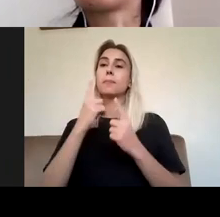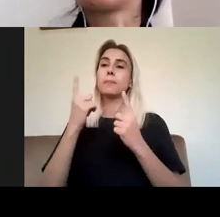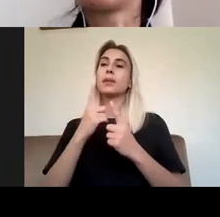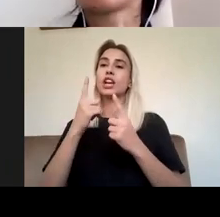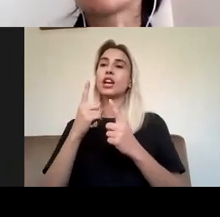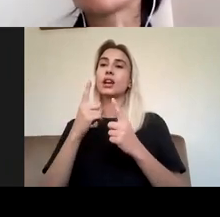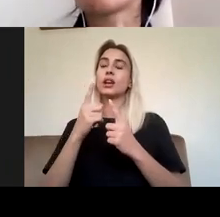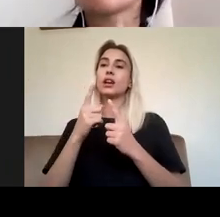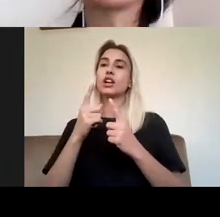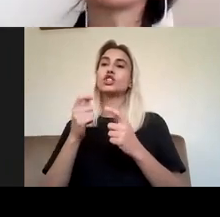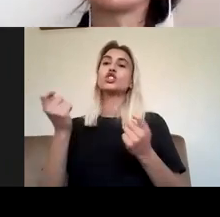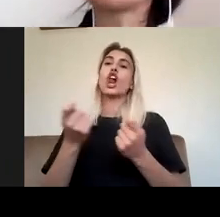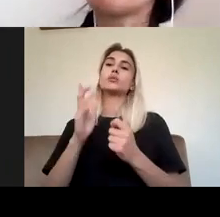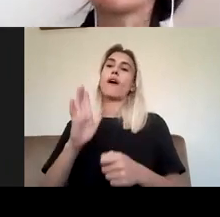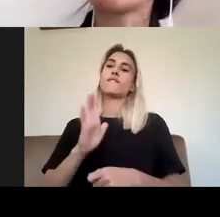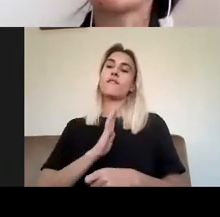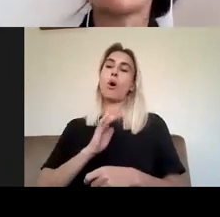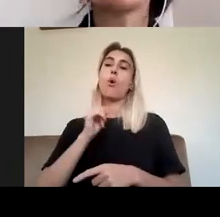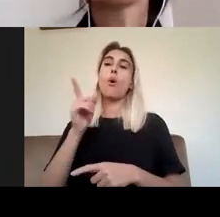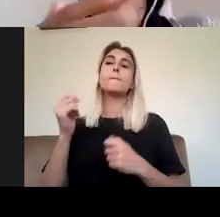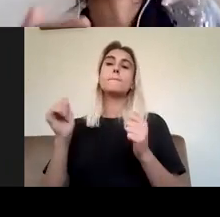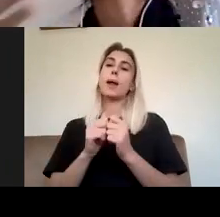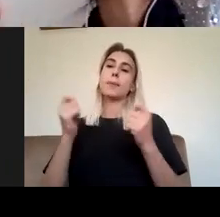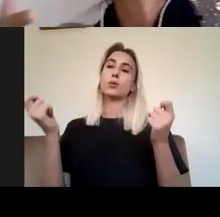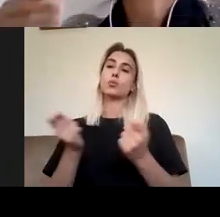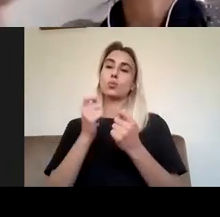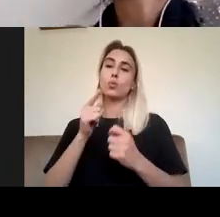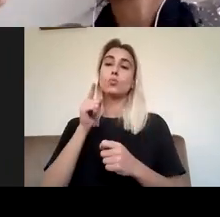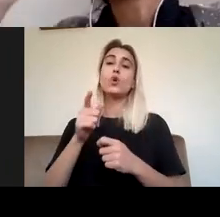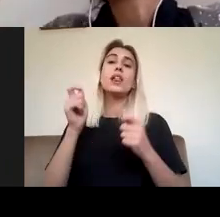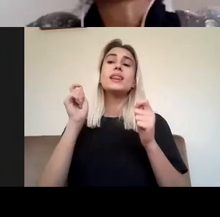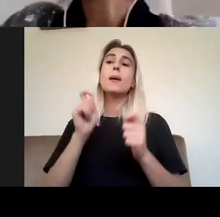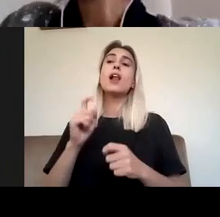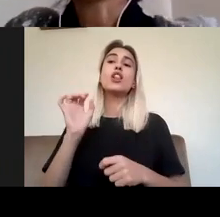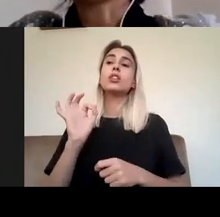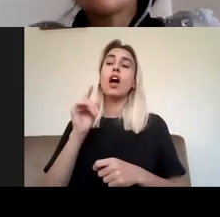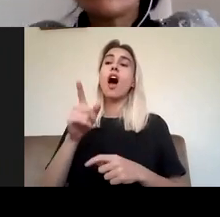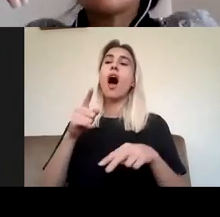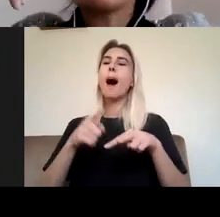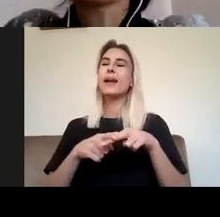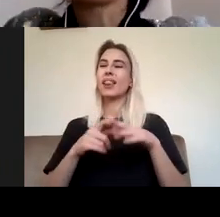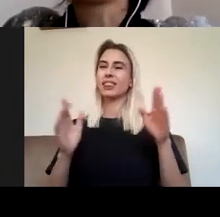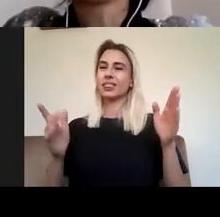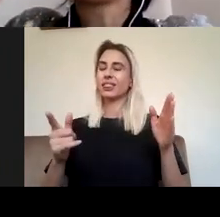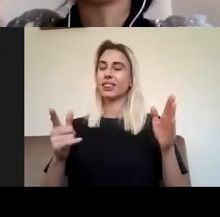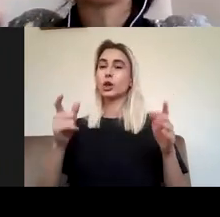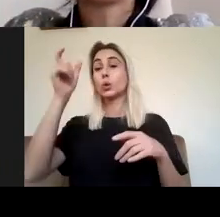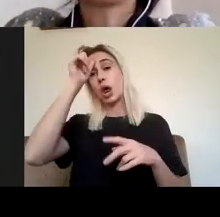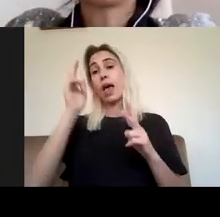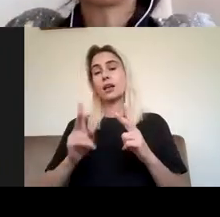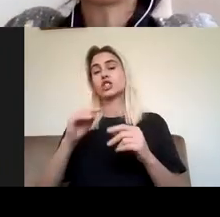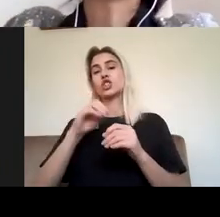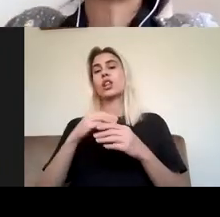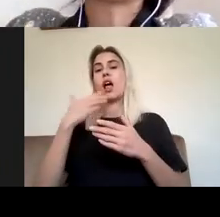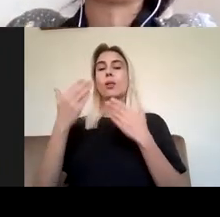var, çalışması var. Zaten onlarla beraber yürütüyorlar. Burada yapılan şey şu, aparat, yani Türkiye'deki durumu anlatıyorum.